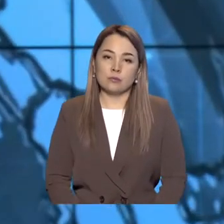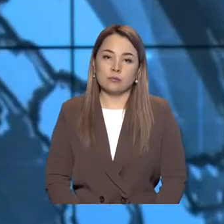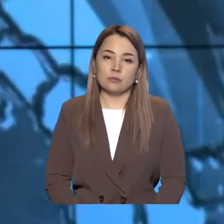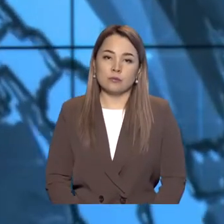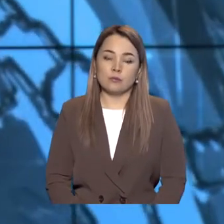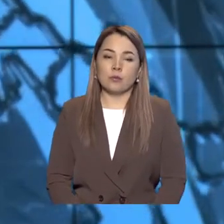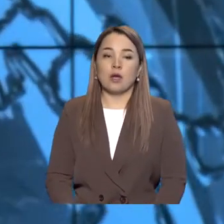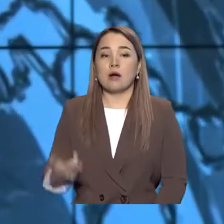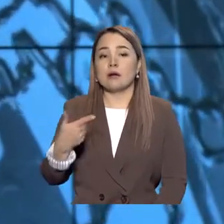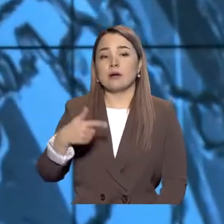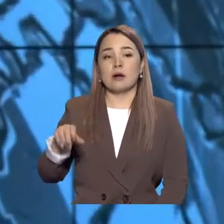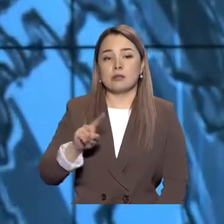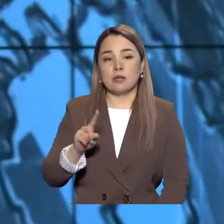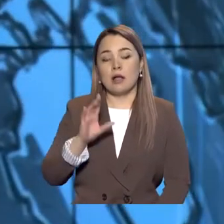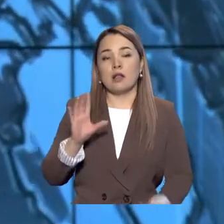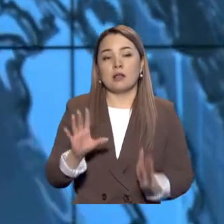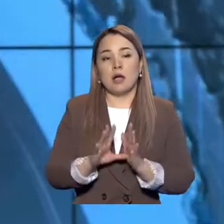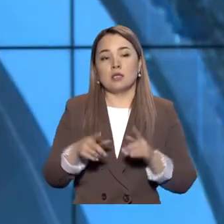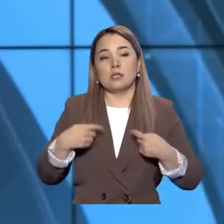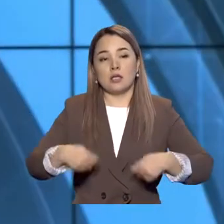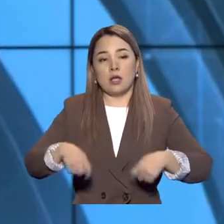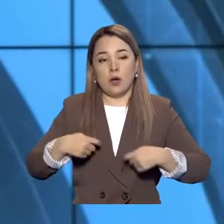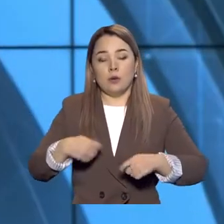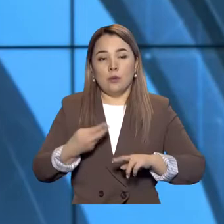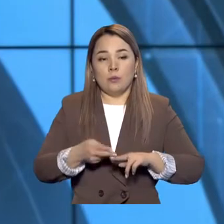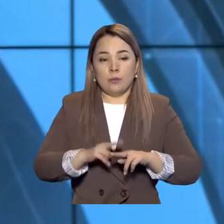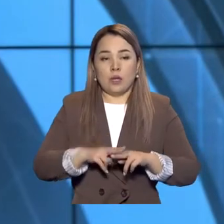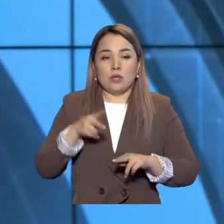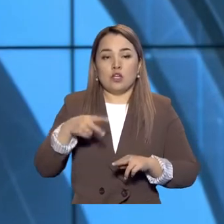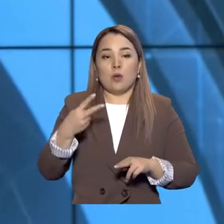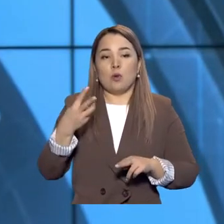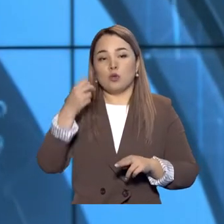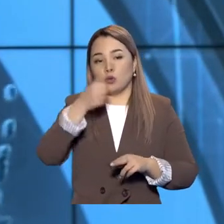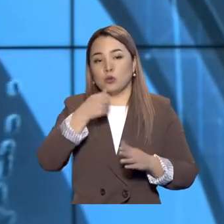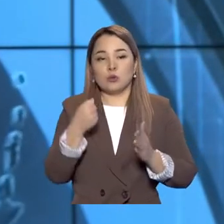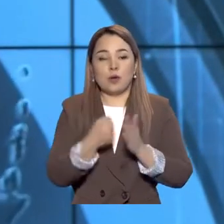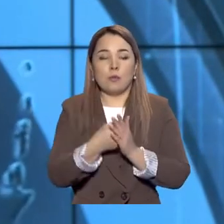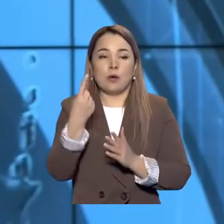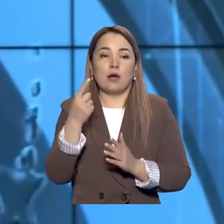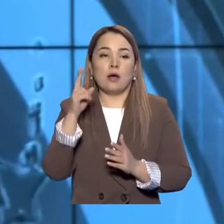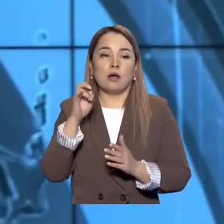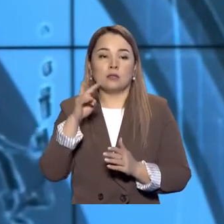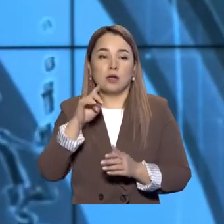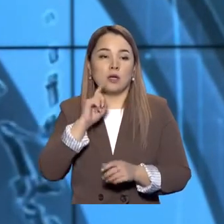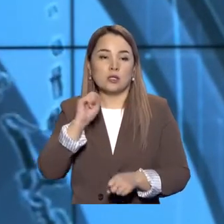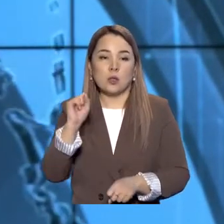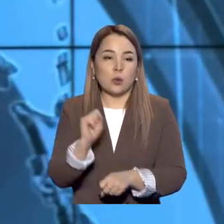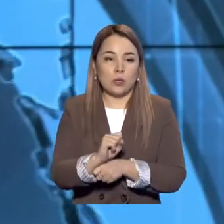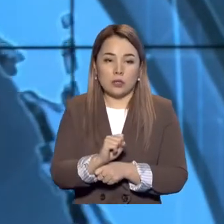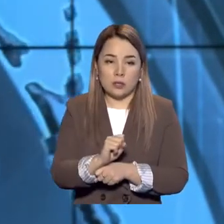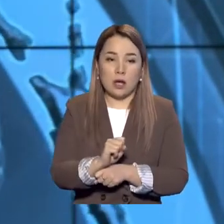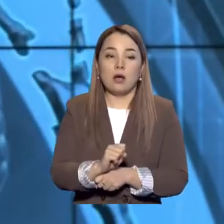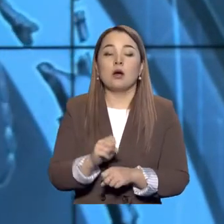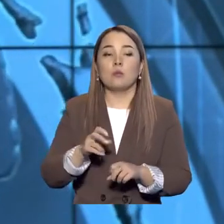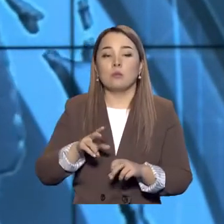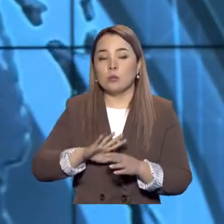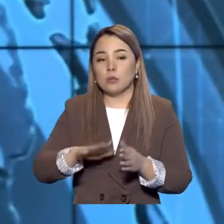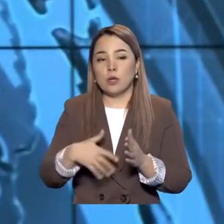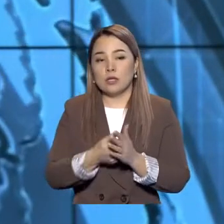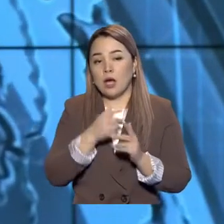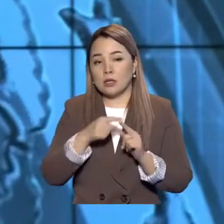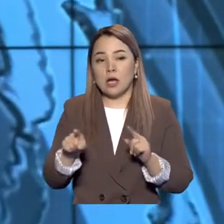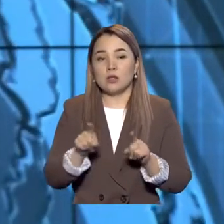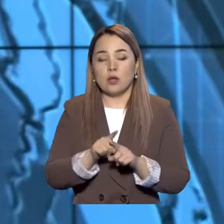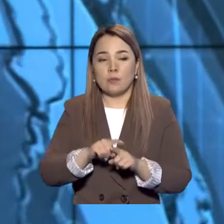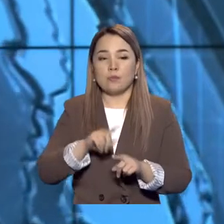Жалғастырамыз. Сұйытылған газды электронды саудалаңында сату 2023 жылдың 1-ші қаңтарына дейін тоқтатылды. Оған дейін бағаның